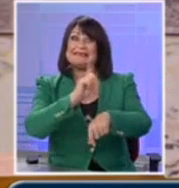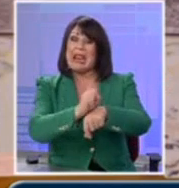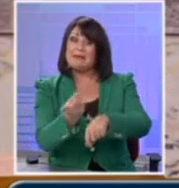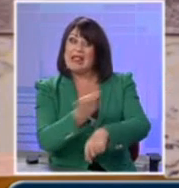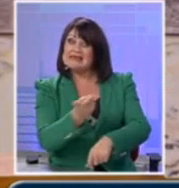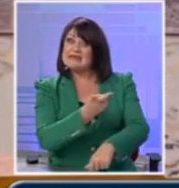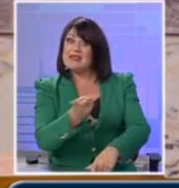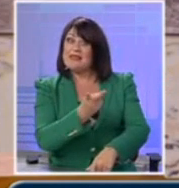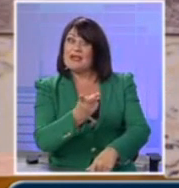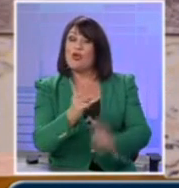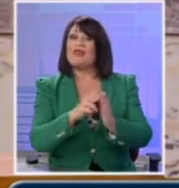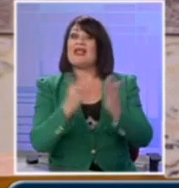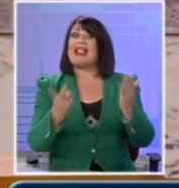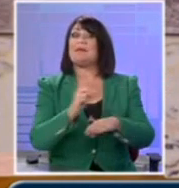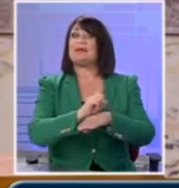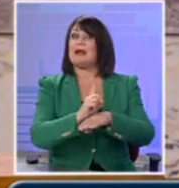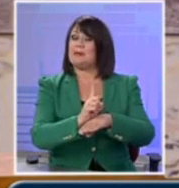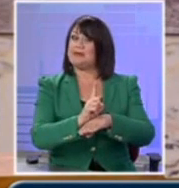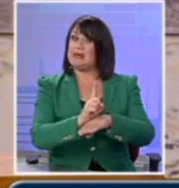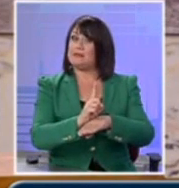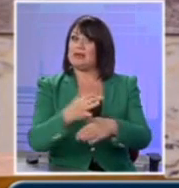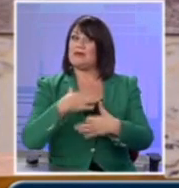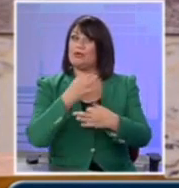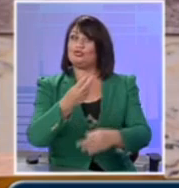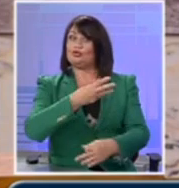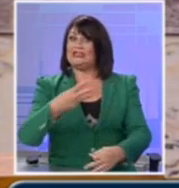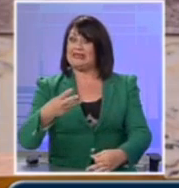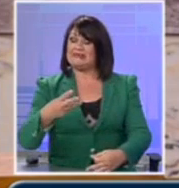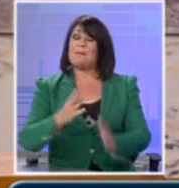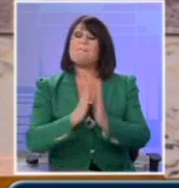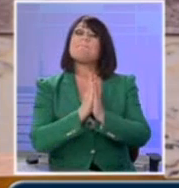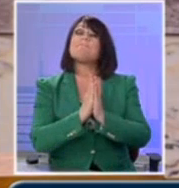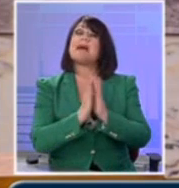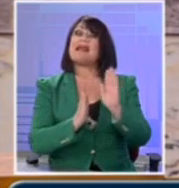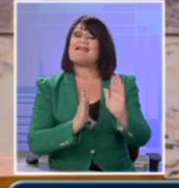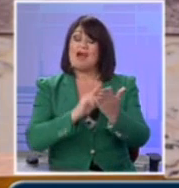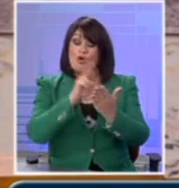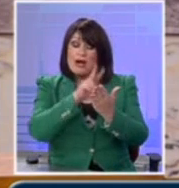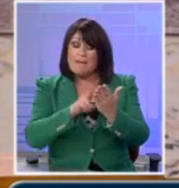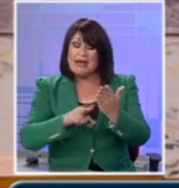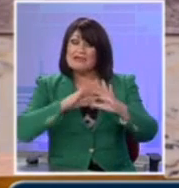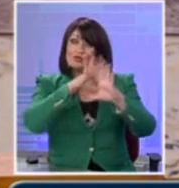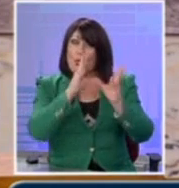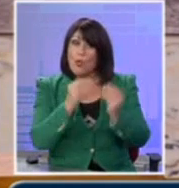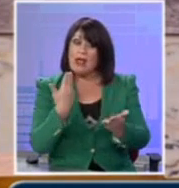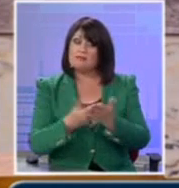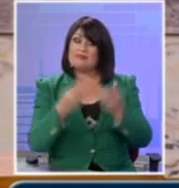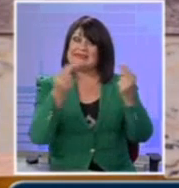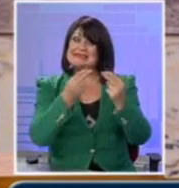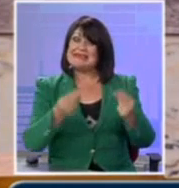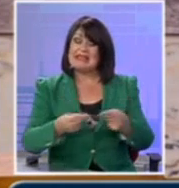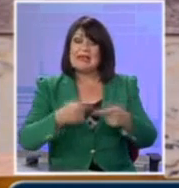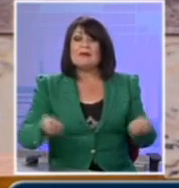σας έναντι 17 λεπτών του κοινοβουλευτικού εκπροσώπου του ΣΥΡΙΖΑ. Παρακαλώ πολύ να μελετήσετε όλα τα στοιχεία και την